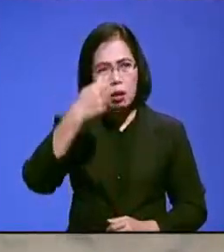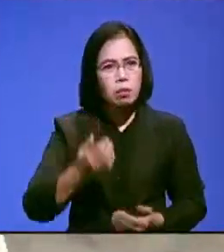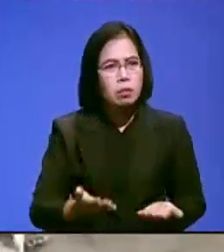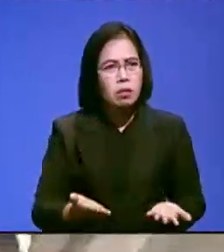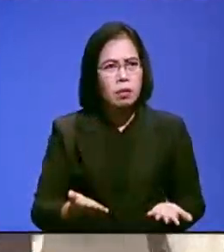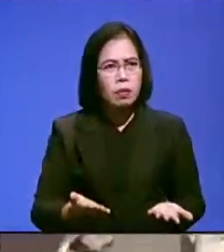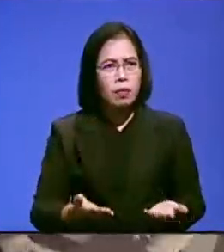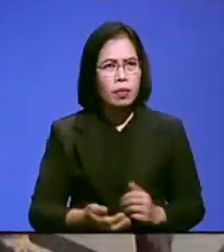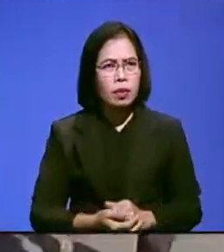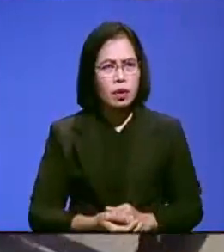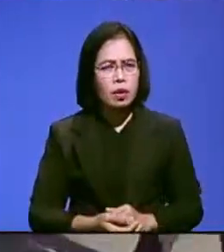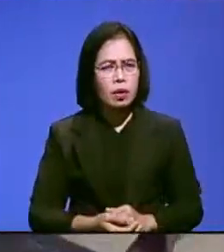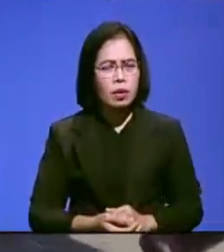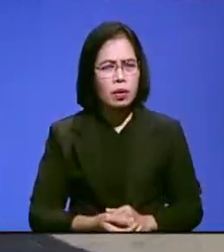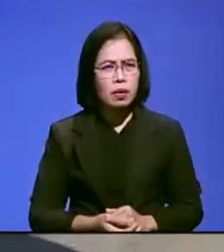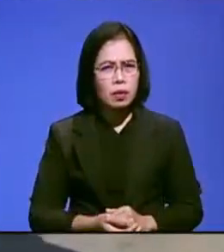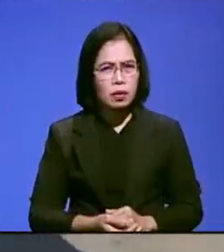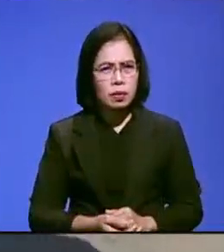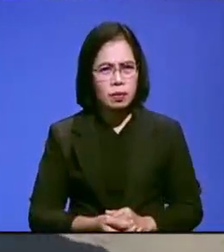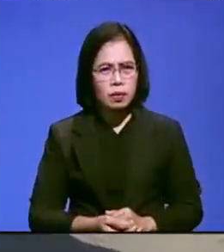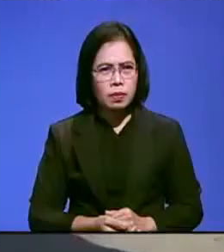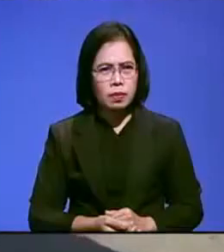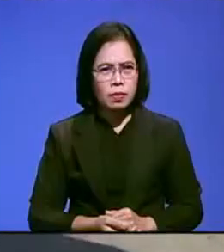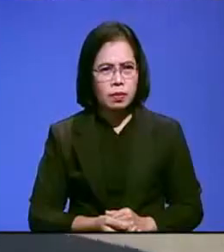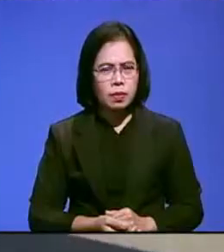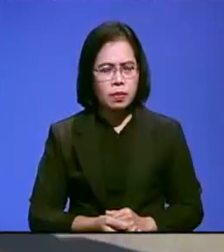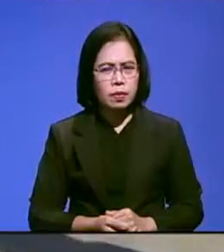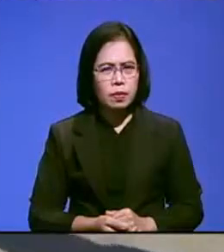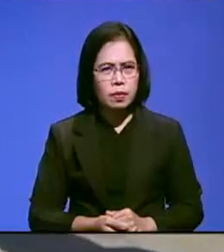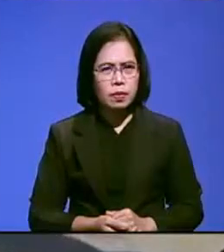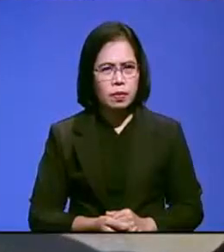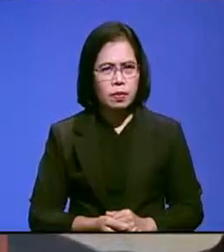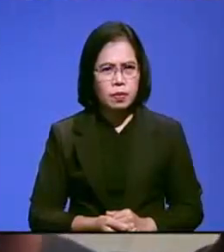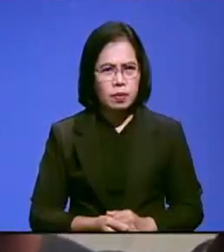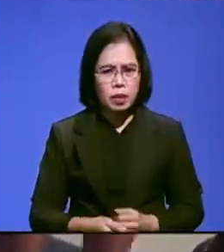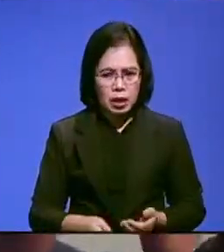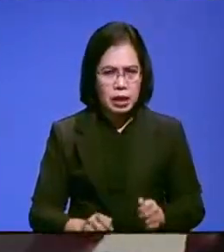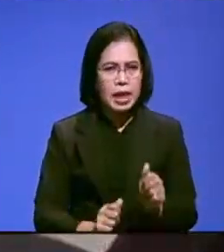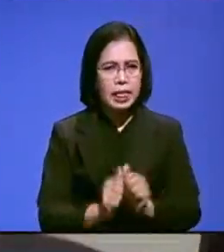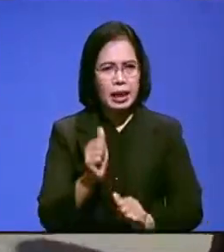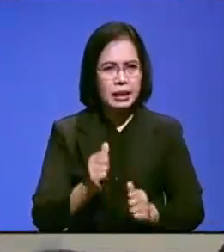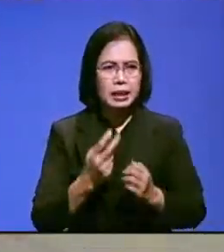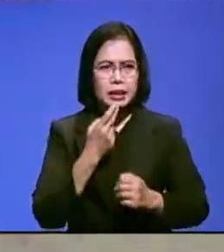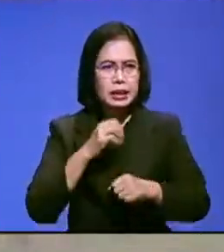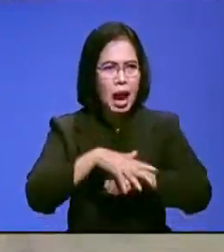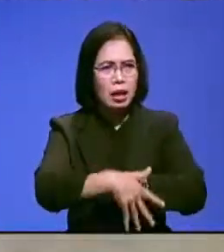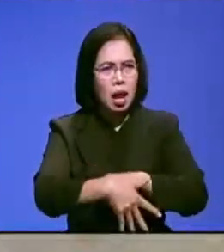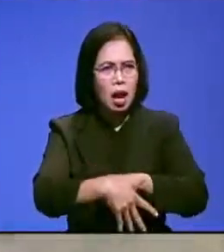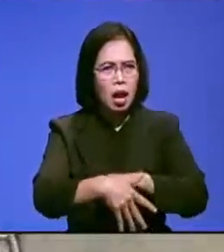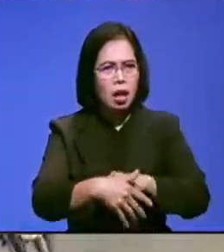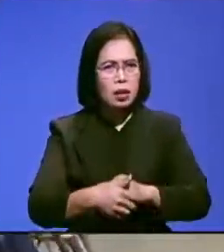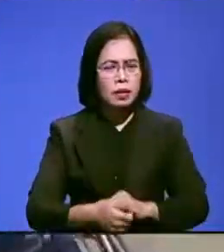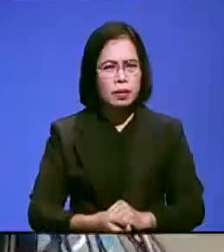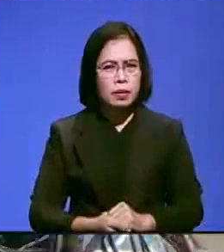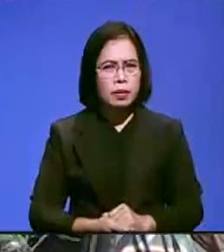Apa katanya kesehatannya? Ya di sana ya di tes darah sama. Emangnya ke Situbondo